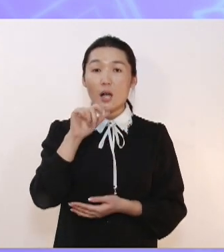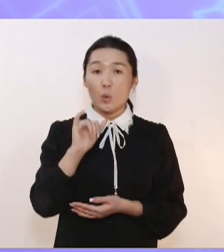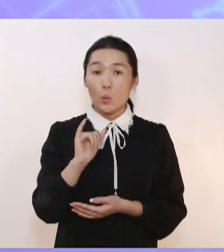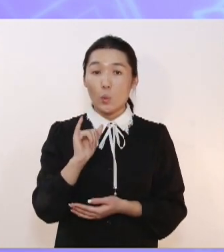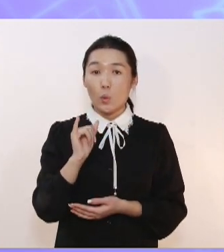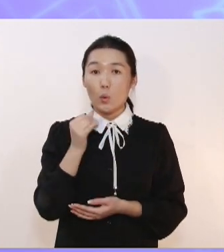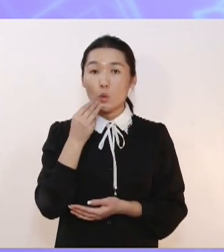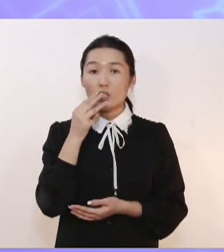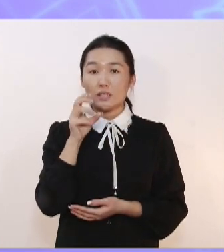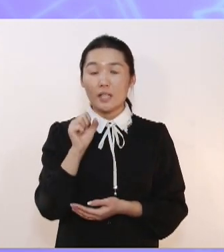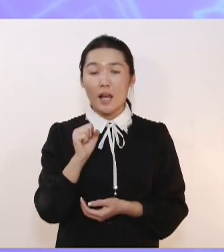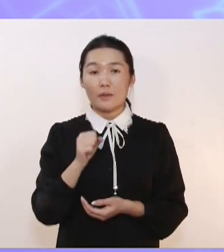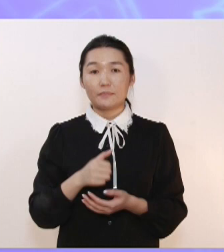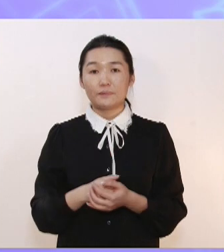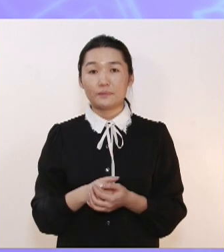Лягушка,